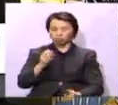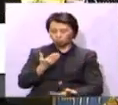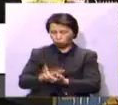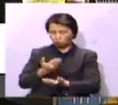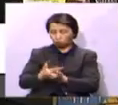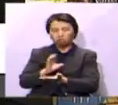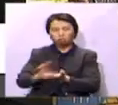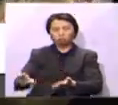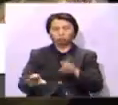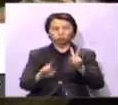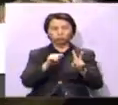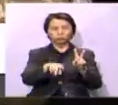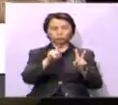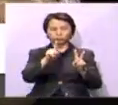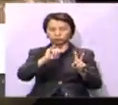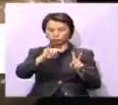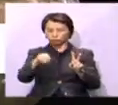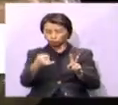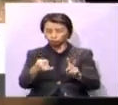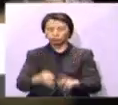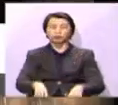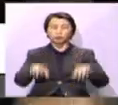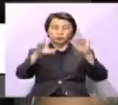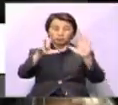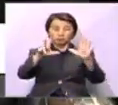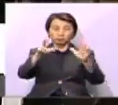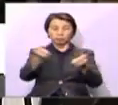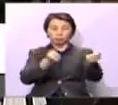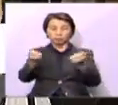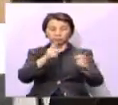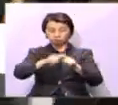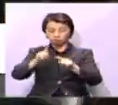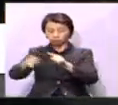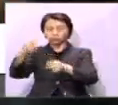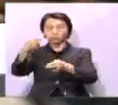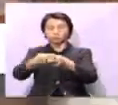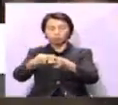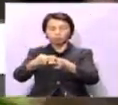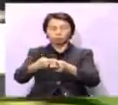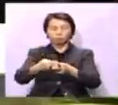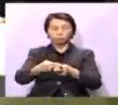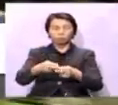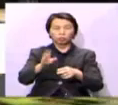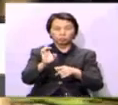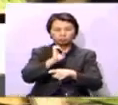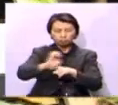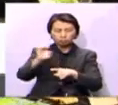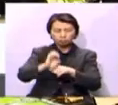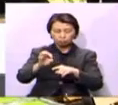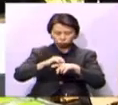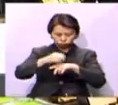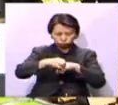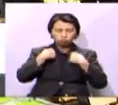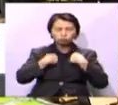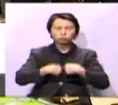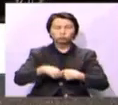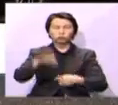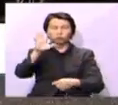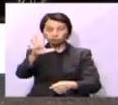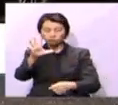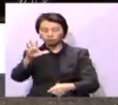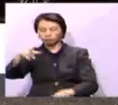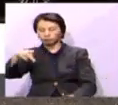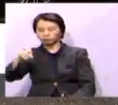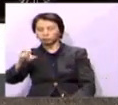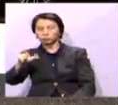berjumlah RM2.1 juta, 8 buah kenderaan pelbagai jenis, barang kemas serta 50 biji butir peluru.